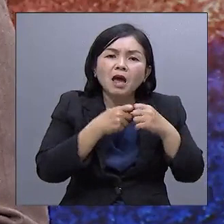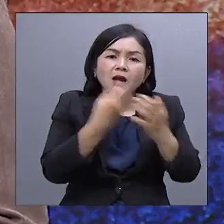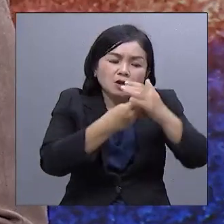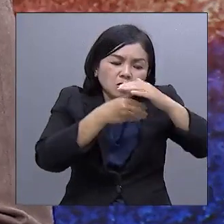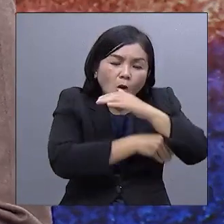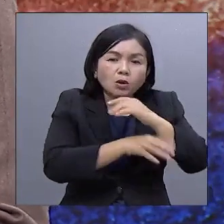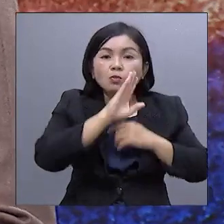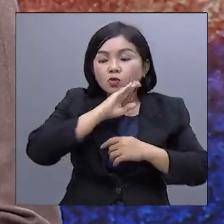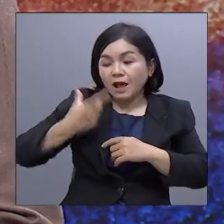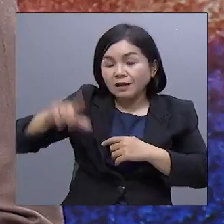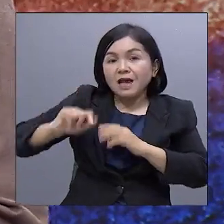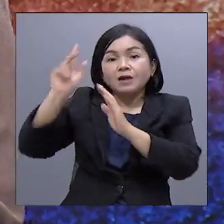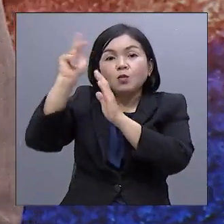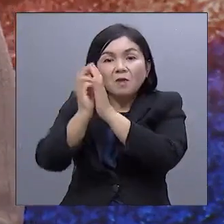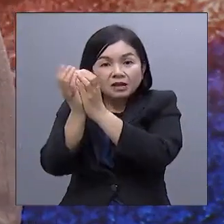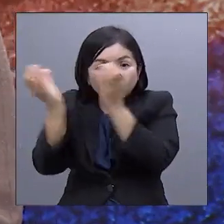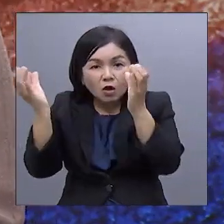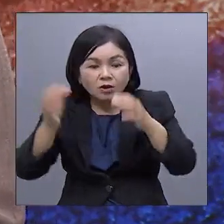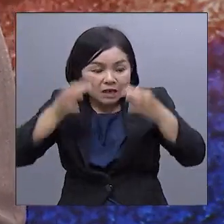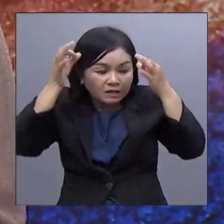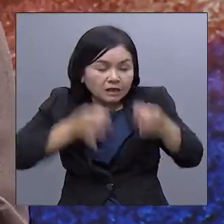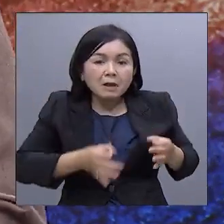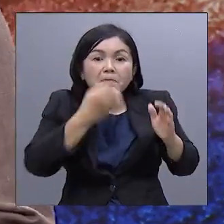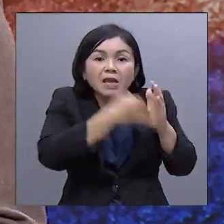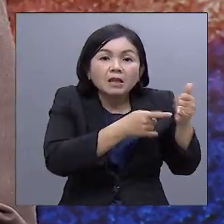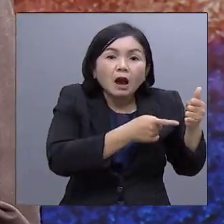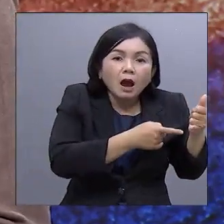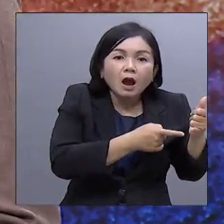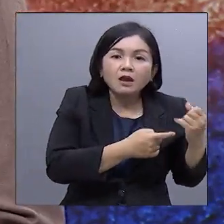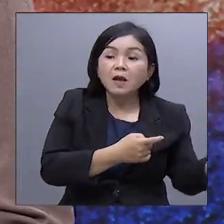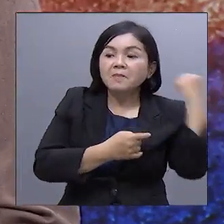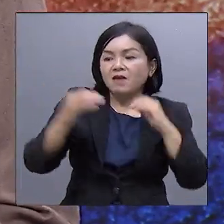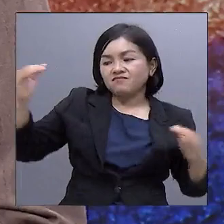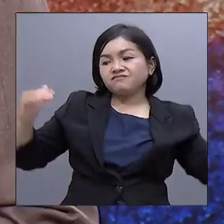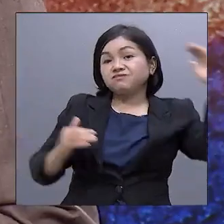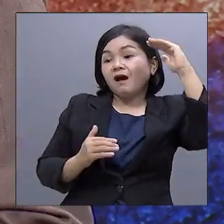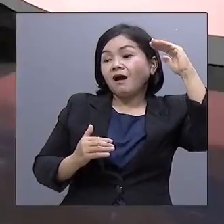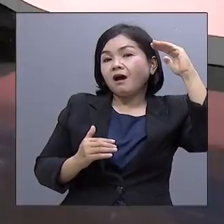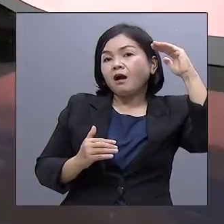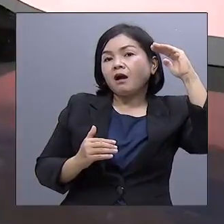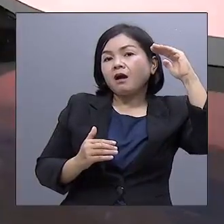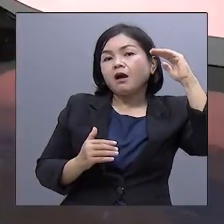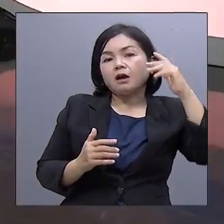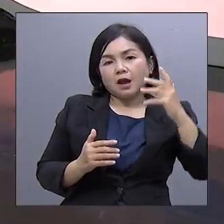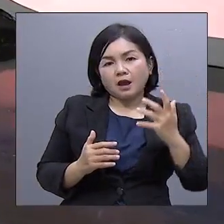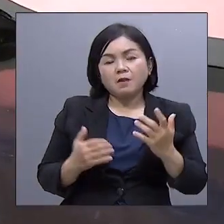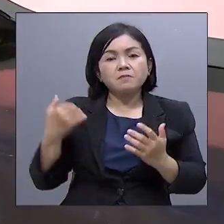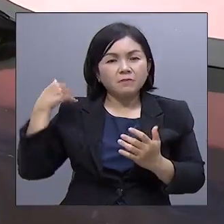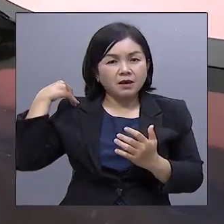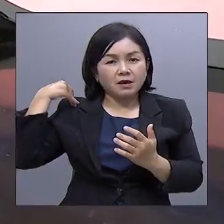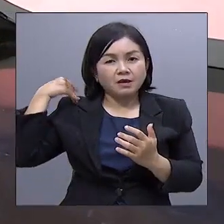อนาคตศาลสูงสุดมีคำตัดสินที่เป็นโทษต่อเขาก็จะใช้อำนาจของรัฐสภาเนี่ยไปล้มล้างนั่นเองค่ะอืม